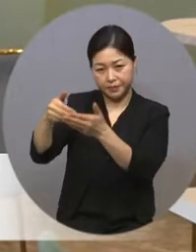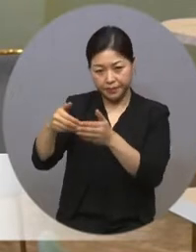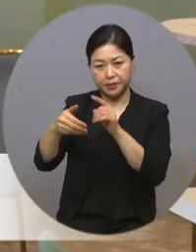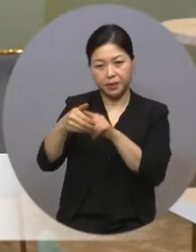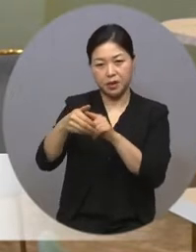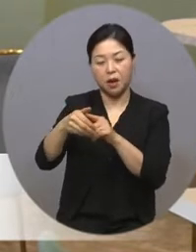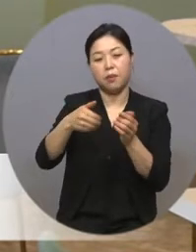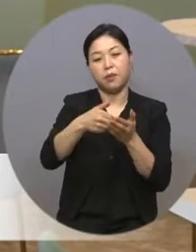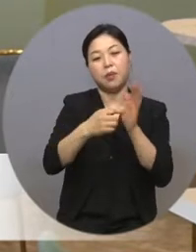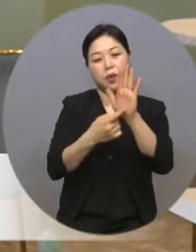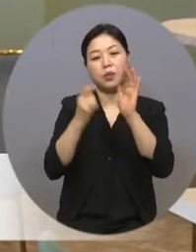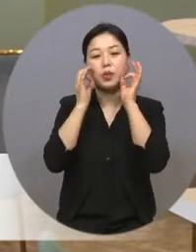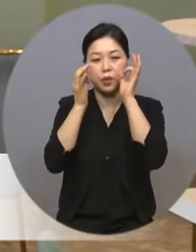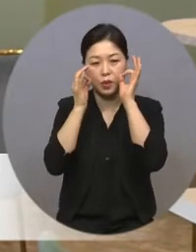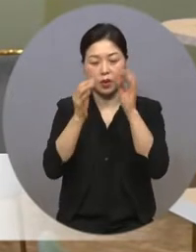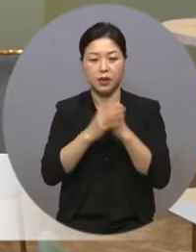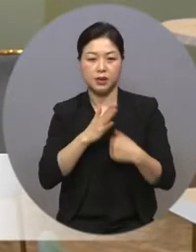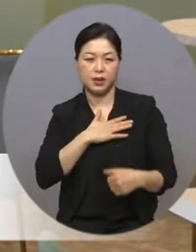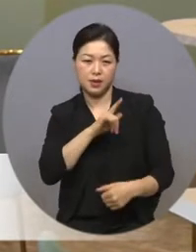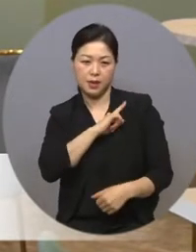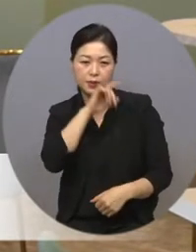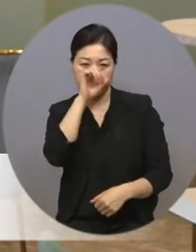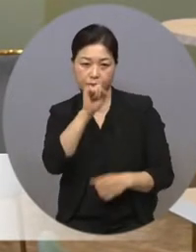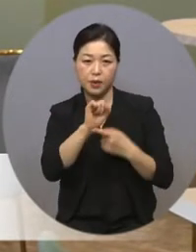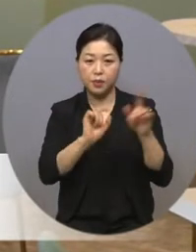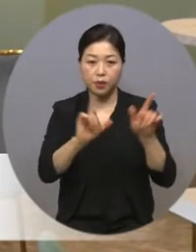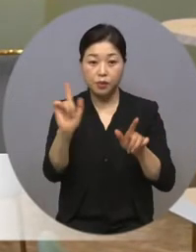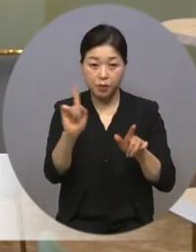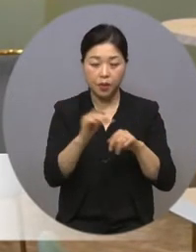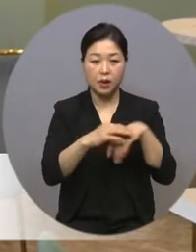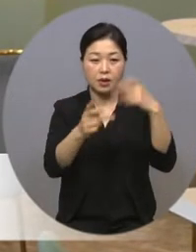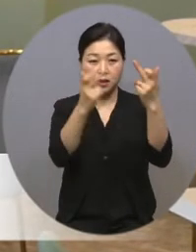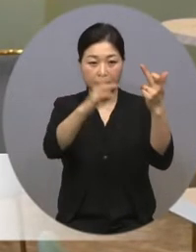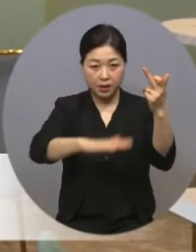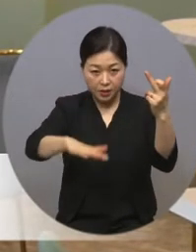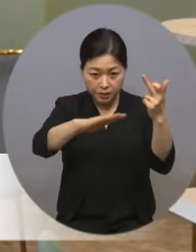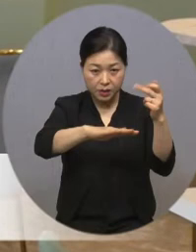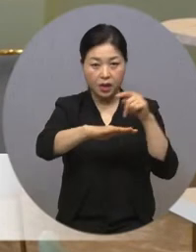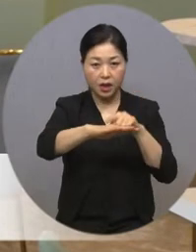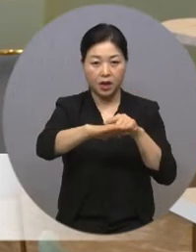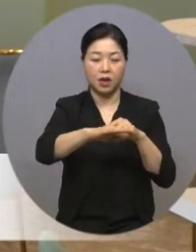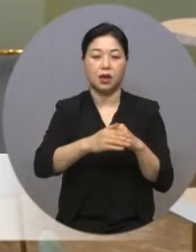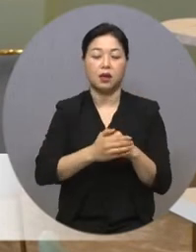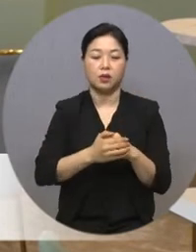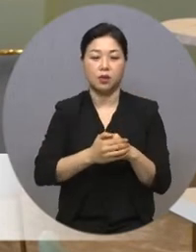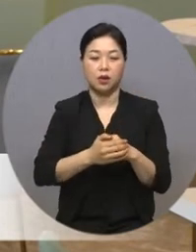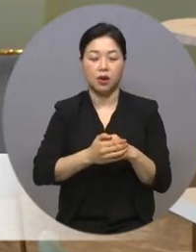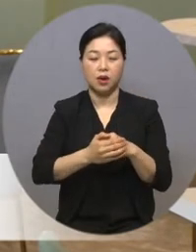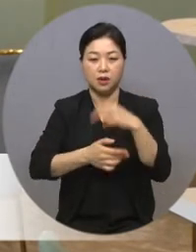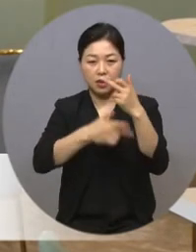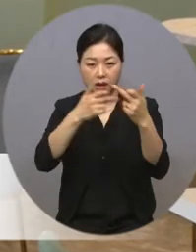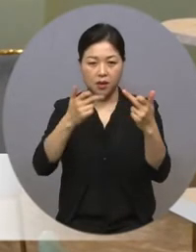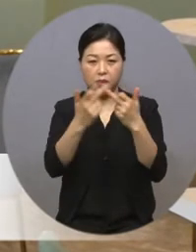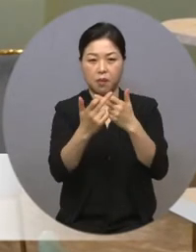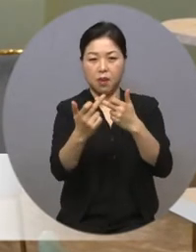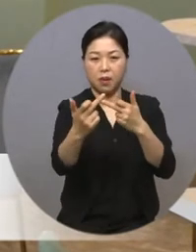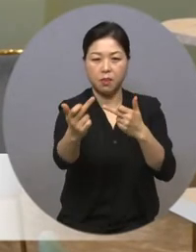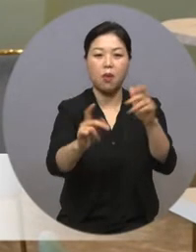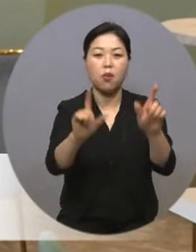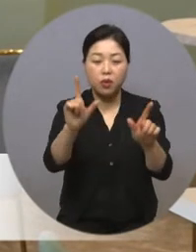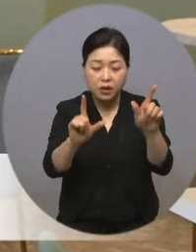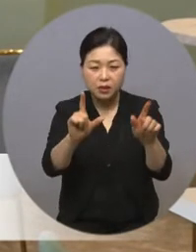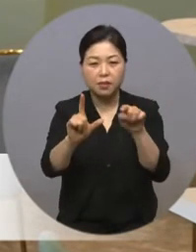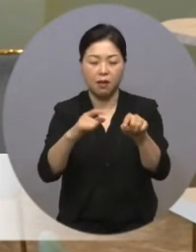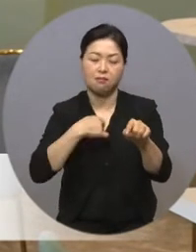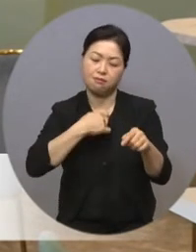애썼습니다. 제가 가장 좋아하는 풍경은 산 그림자 그리고 산 겹겹이